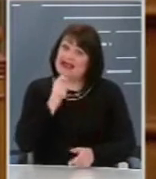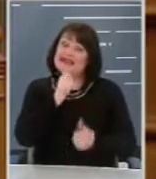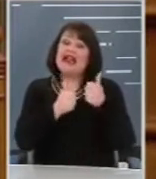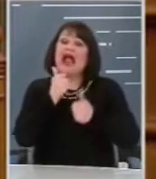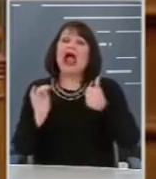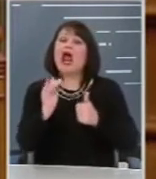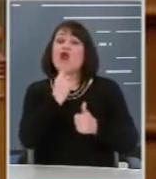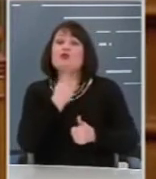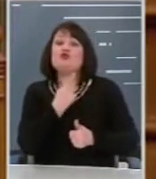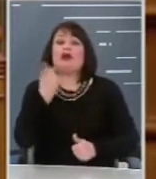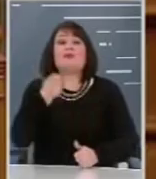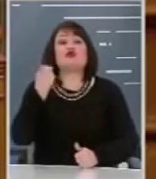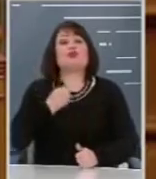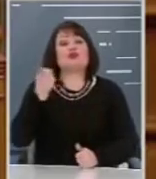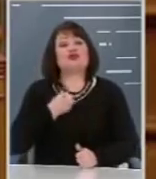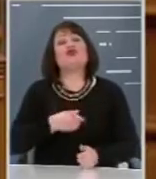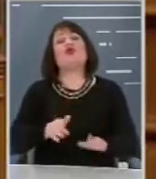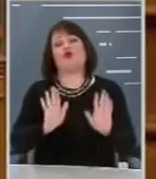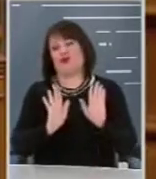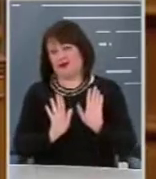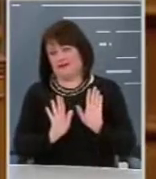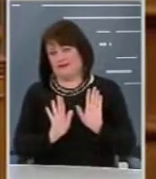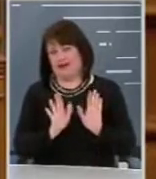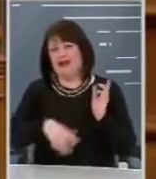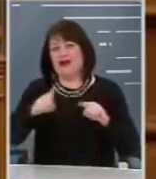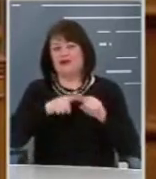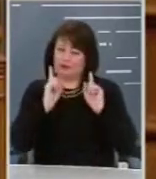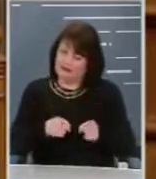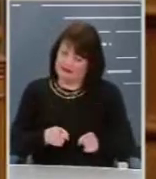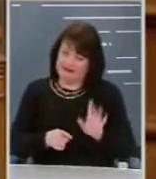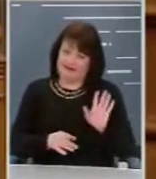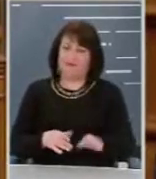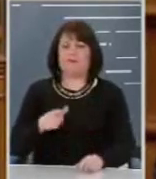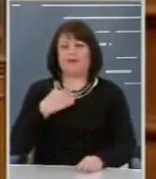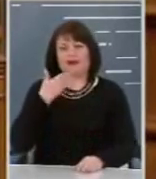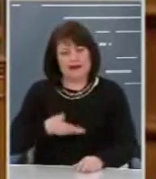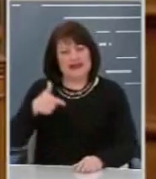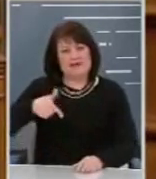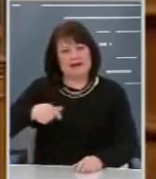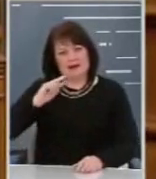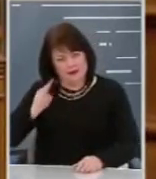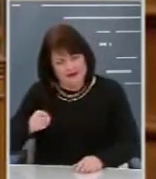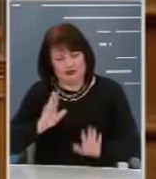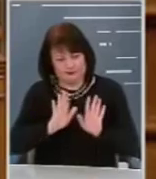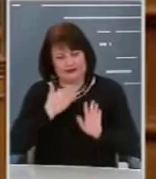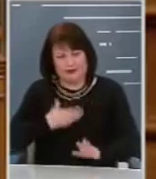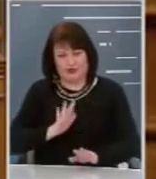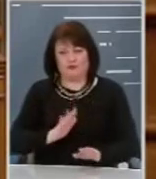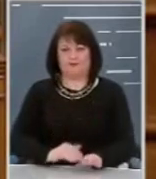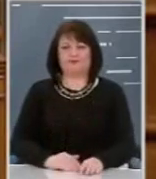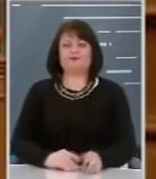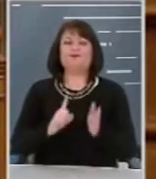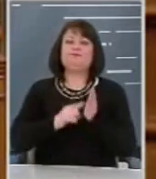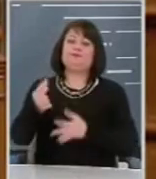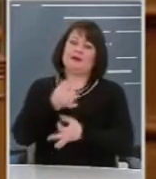έχετε πάρει και για στενούς σας συνεργάτες. Θέλω λοιπόν να κλείσω λέγοντας και στην κυρία Γεννηματά που την άκουσα. Πρέπει να μας